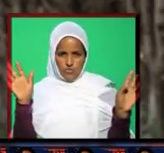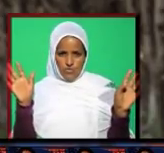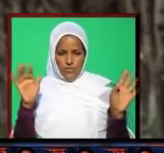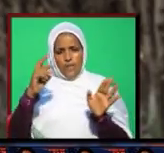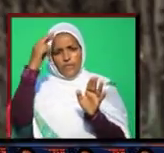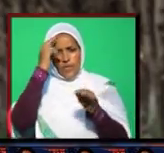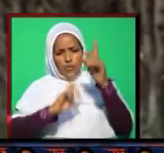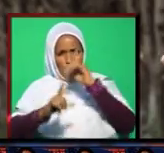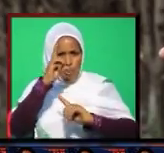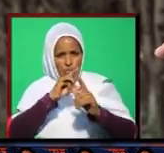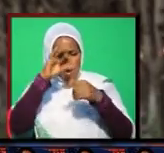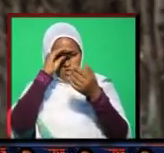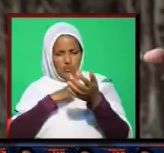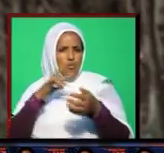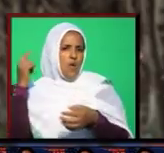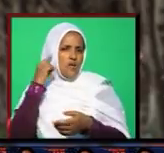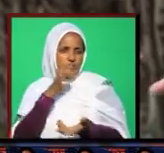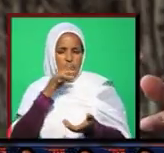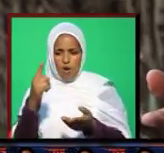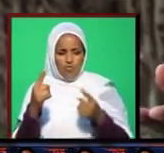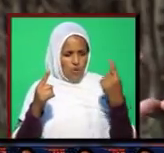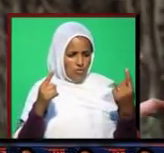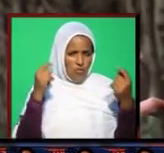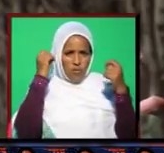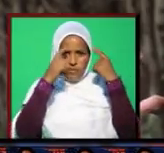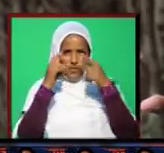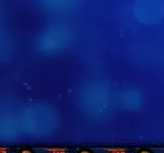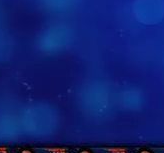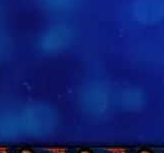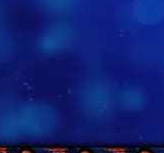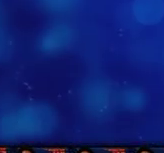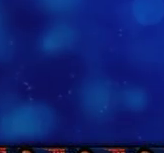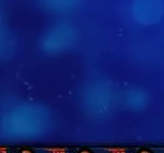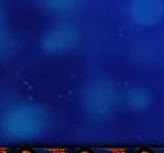አሁንም ምክንያቱም ቋንቋ ሰው ስለማይሰማው አንዱ ከአንዱ ጋር ስለማይግባቡበት።